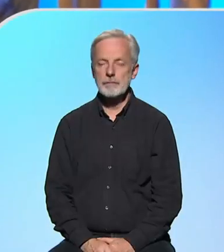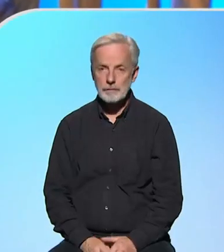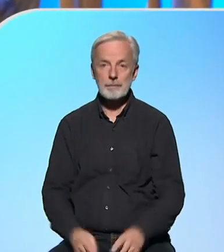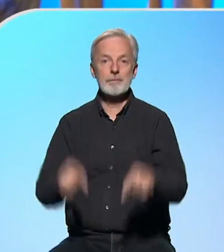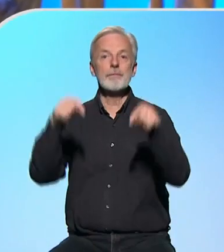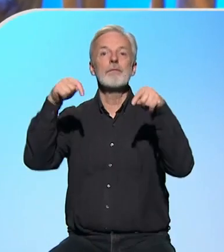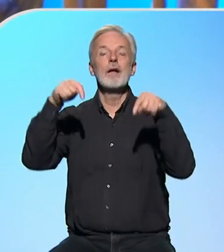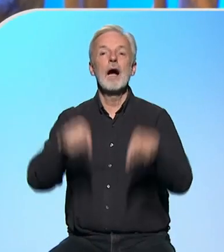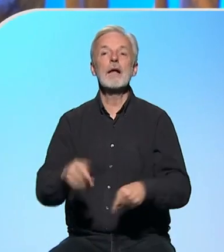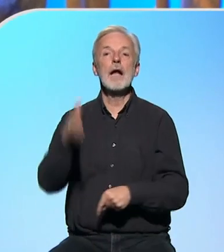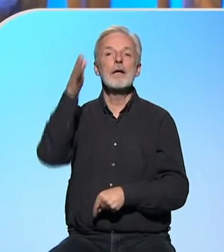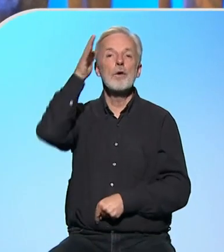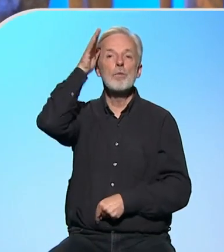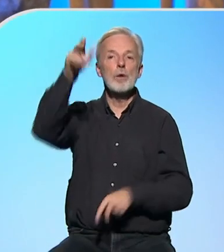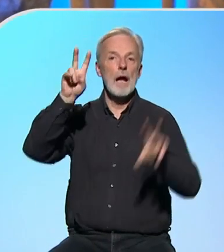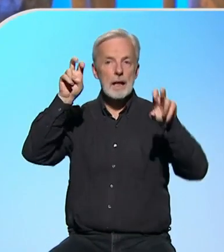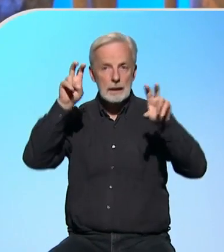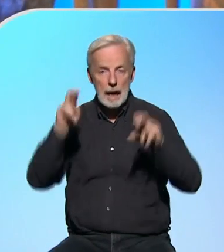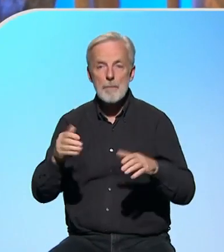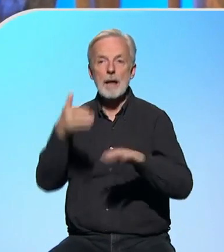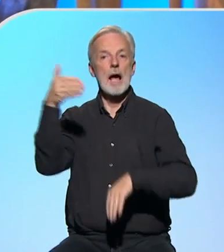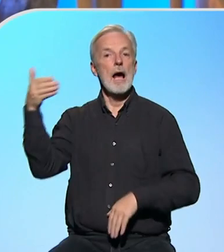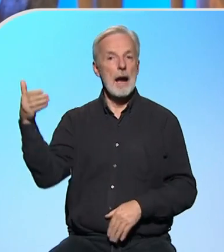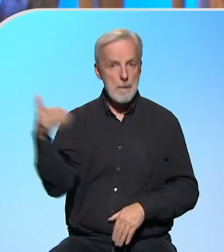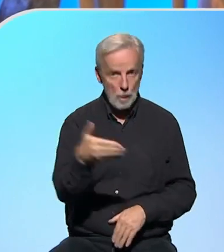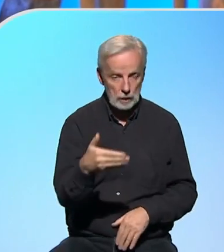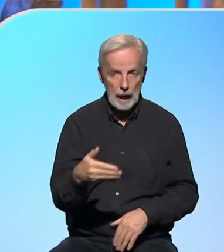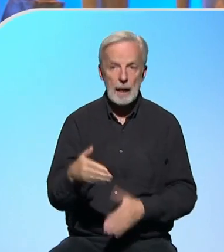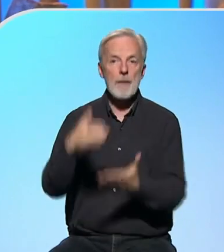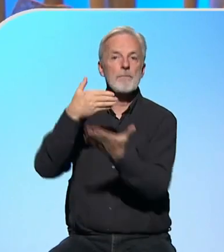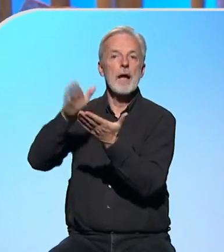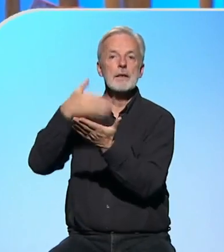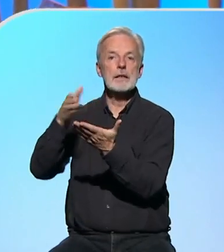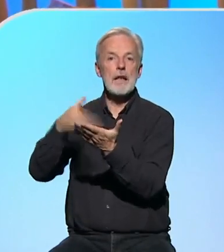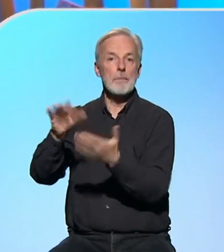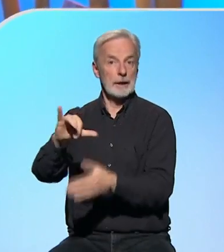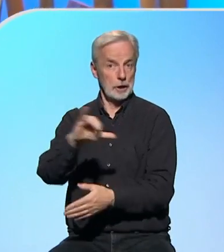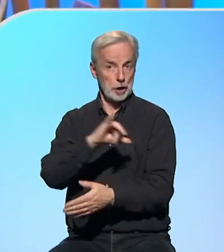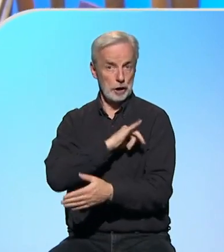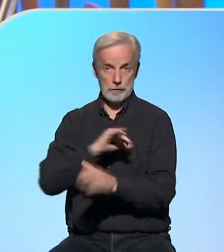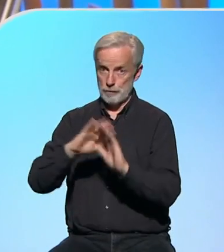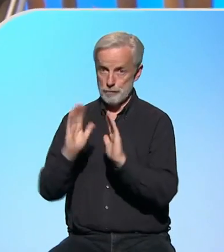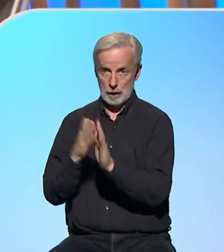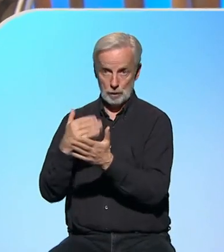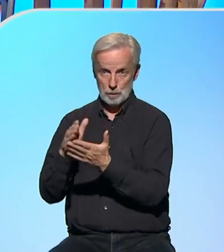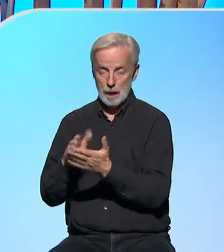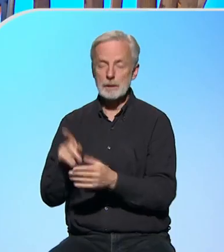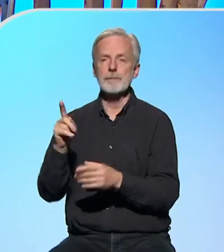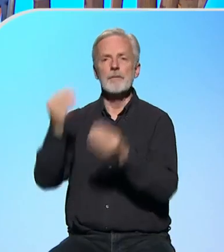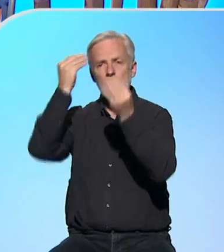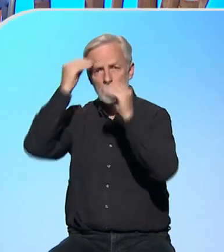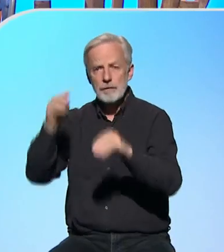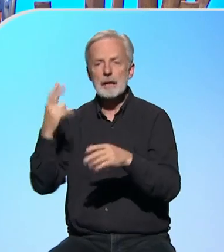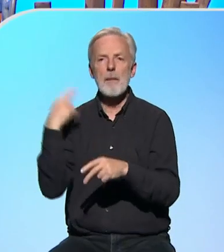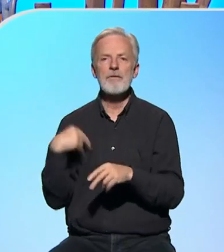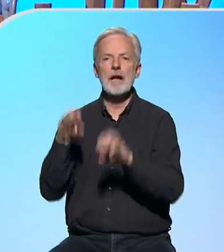A teď už budeme mluvit o změnách v předčasném splácení hypoték a naším dnešním hostem, jak už jsem říkala v úvodu, je finanční poradce